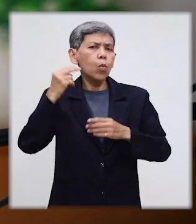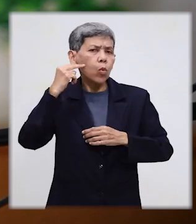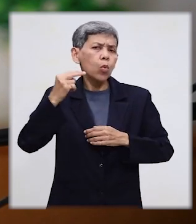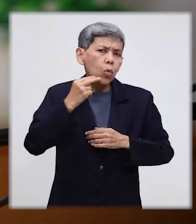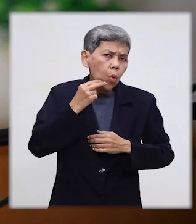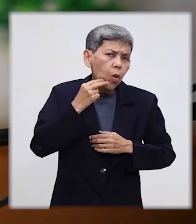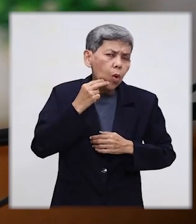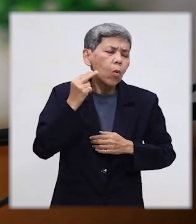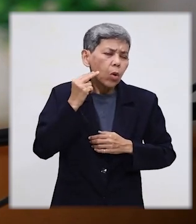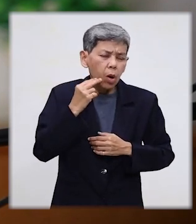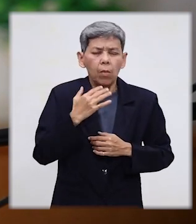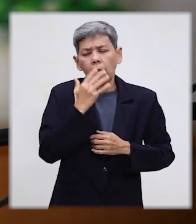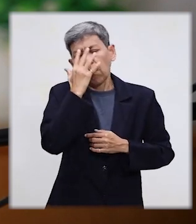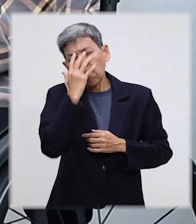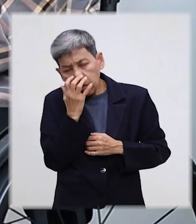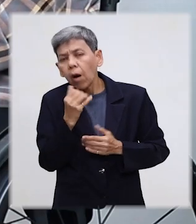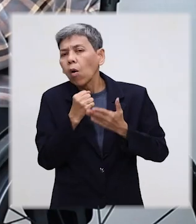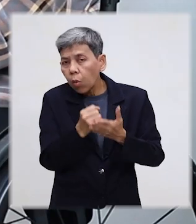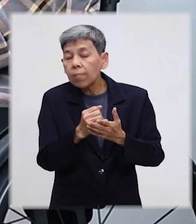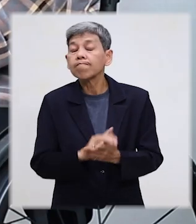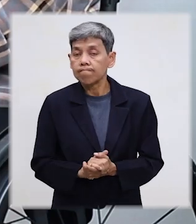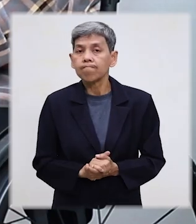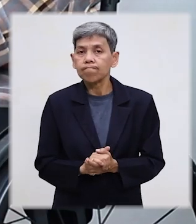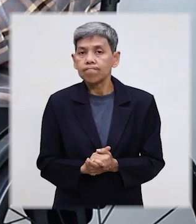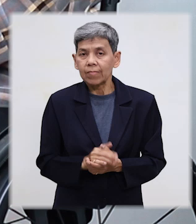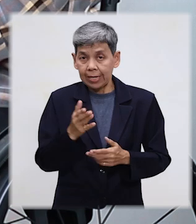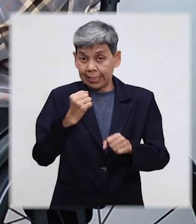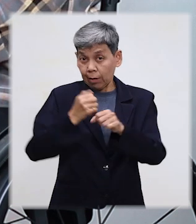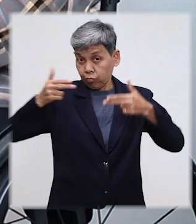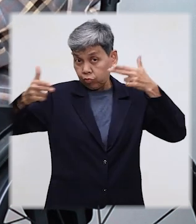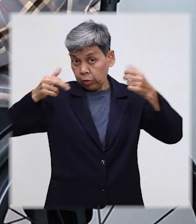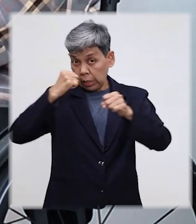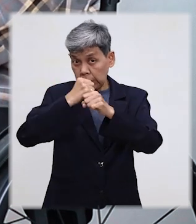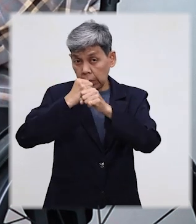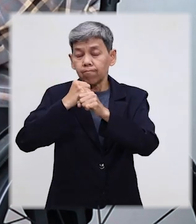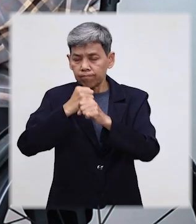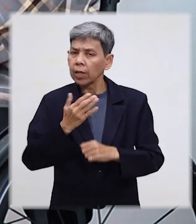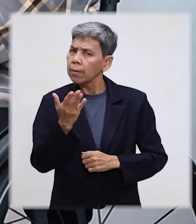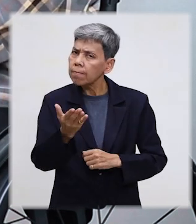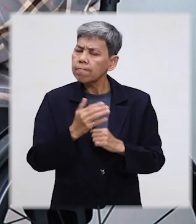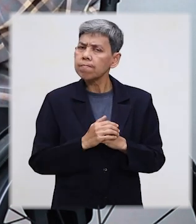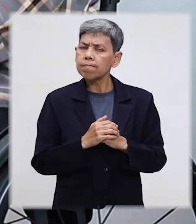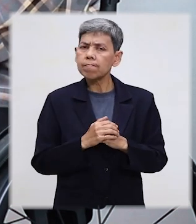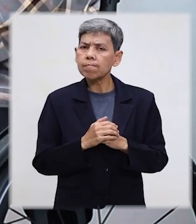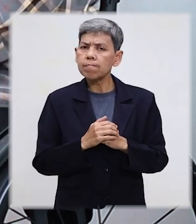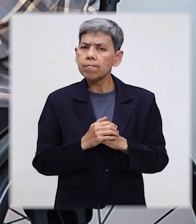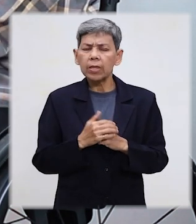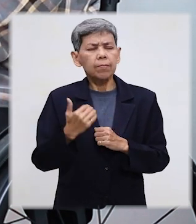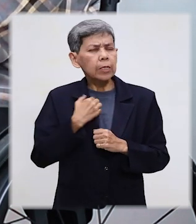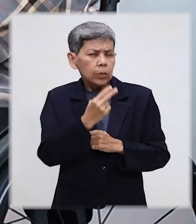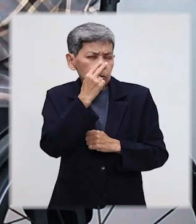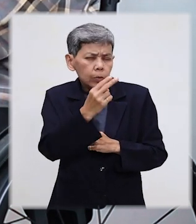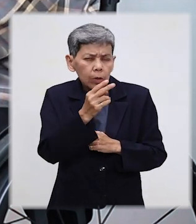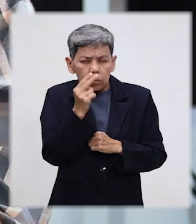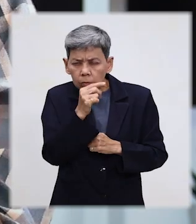วกที่เป็นที่มีภาวะซึมเศร้า ในส่วนของการระหว่างที่ทำหนังเรื่องนี้ค่ะคุณตั้มมีข้อสัง